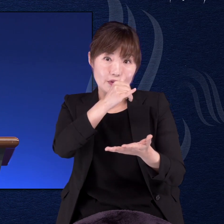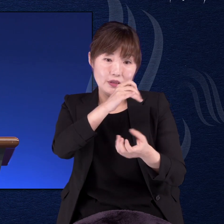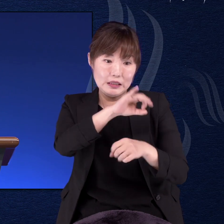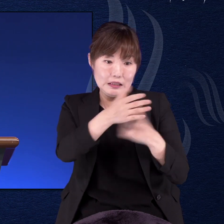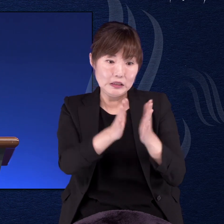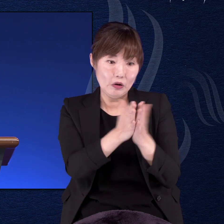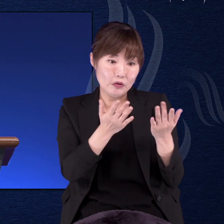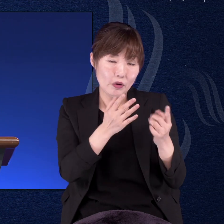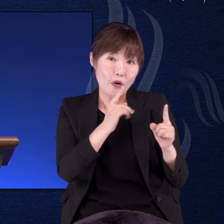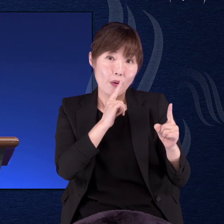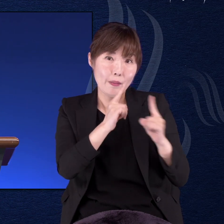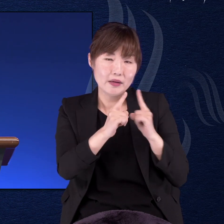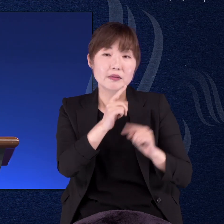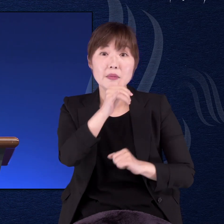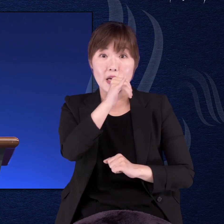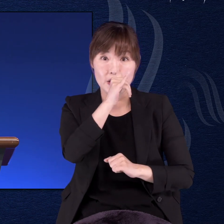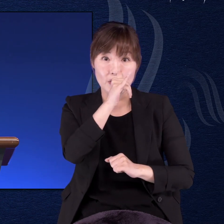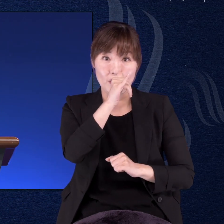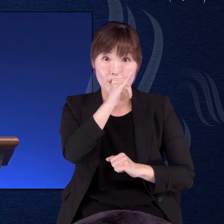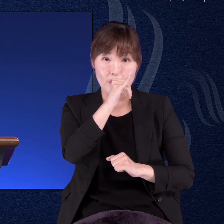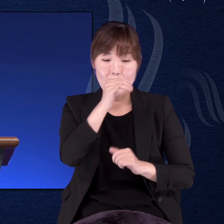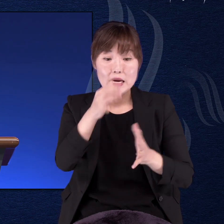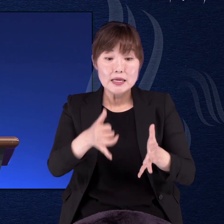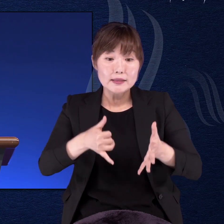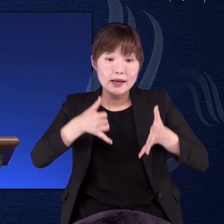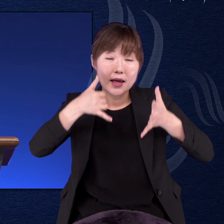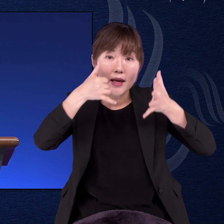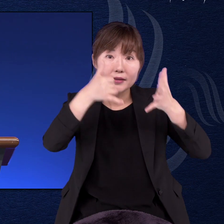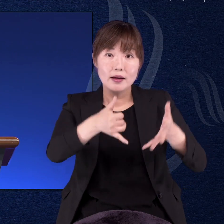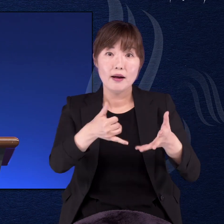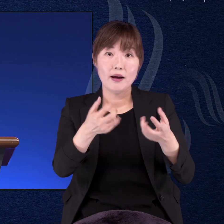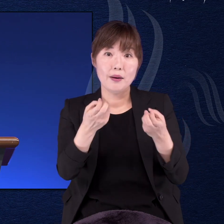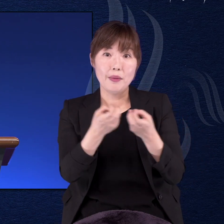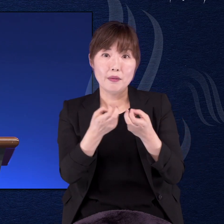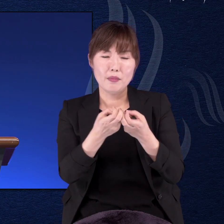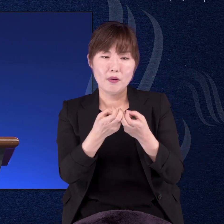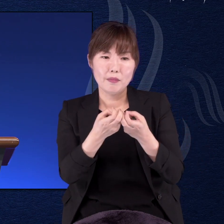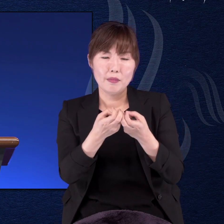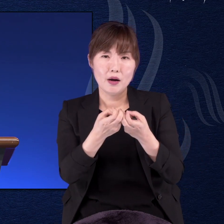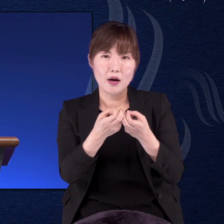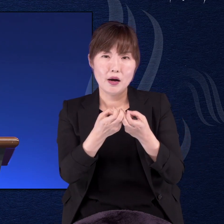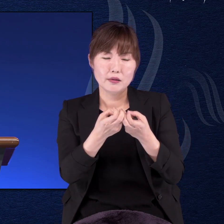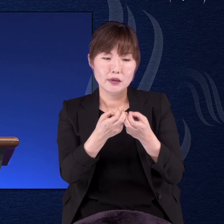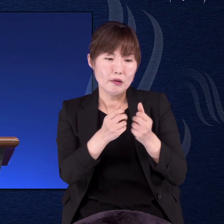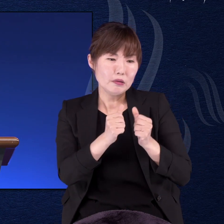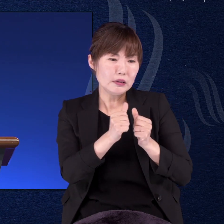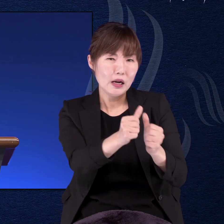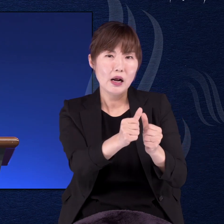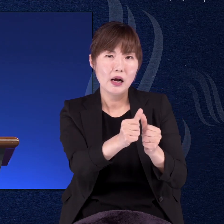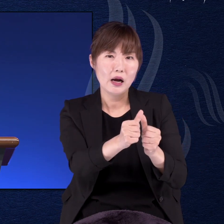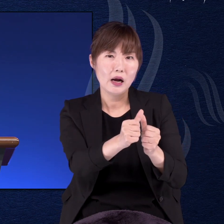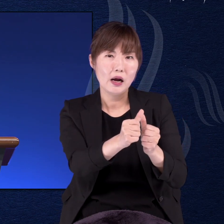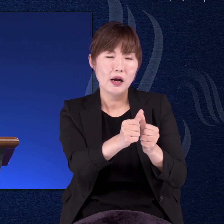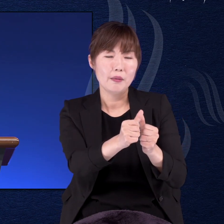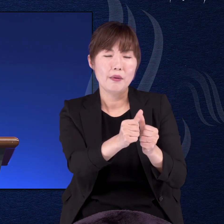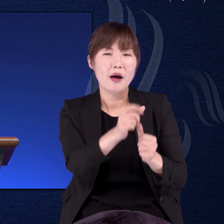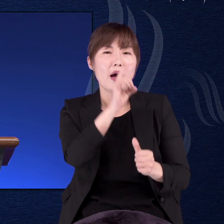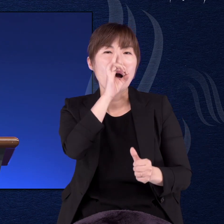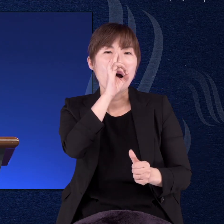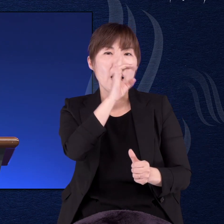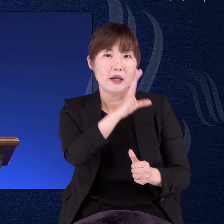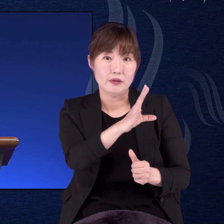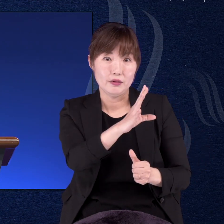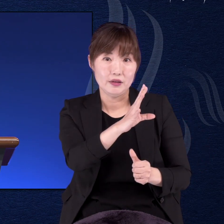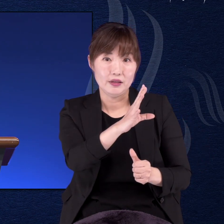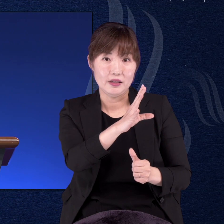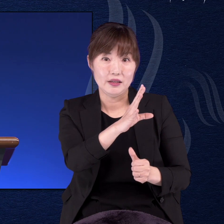세상 방법을 따라갈 필요가 없지요. 왜냐하면 하나님이 변치 않는 진리로